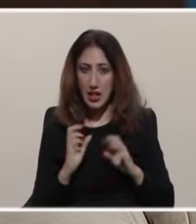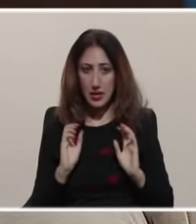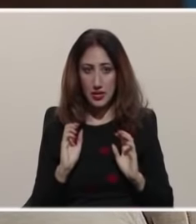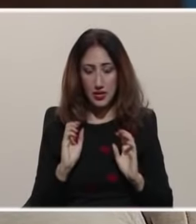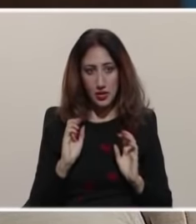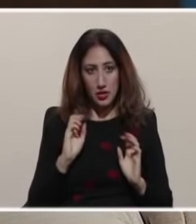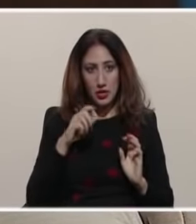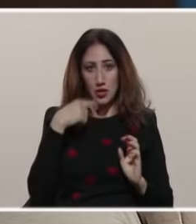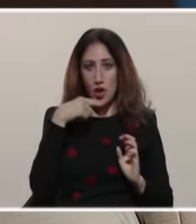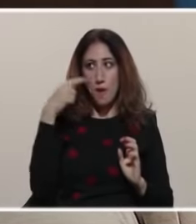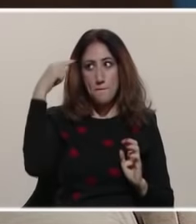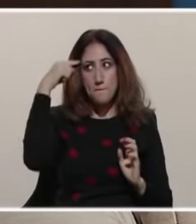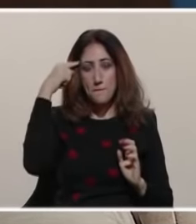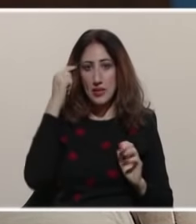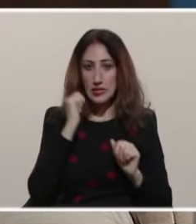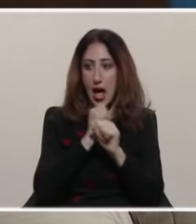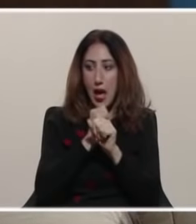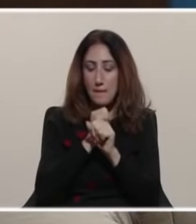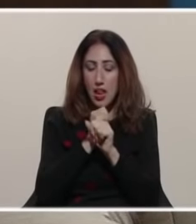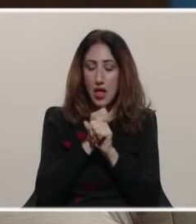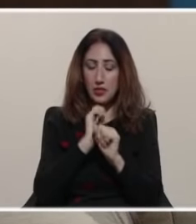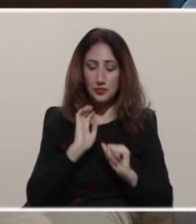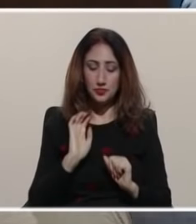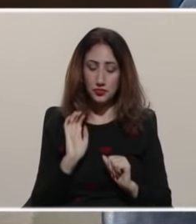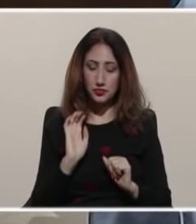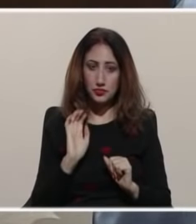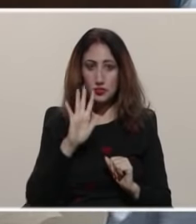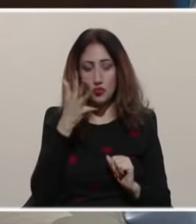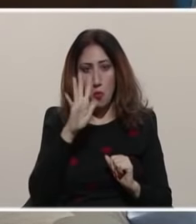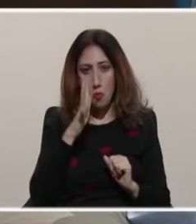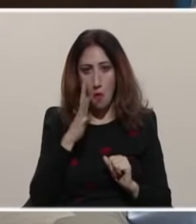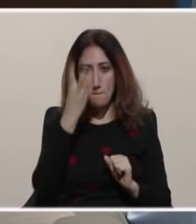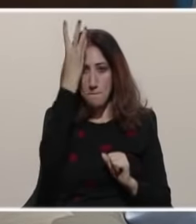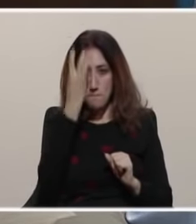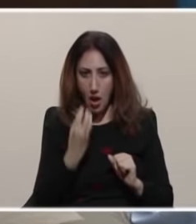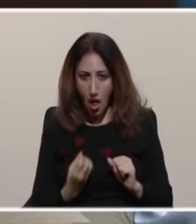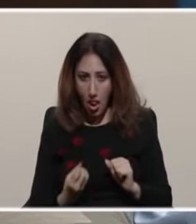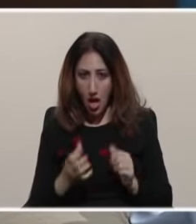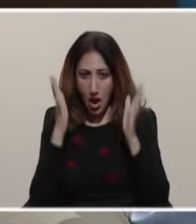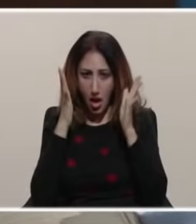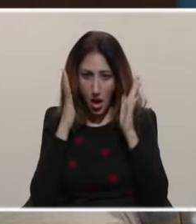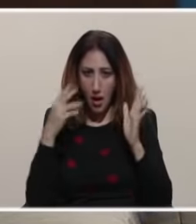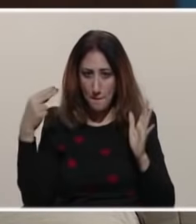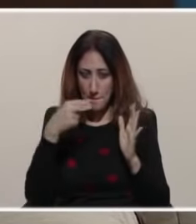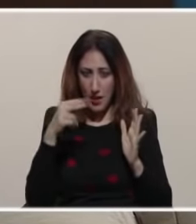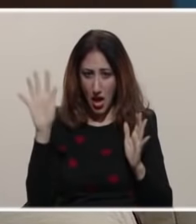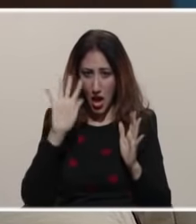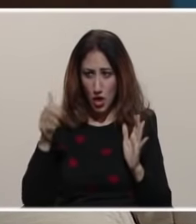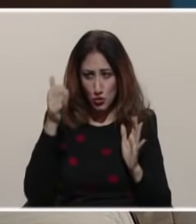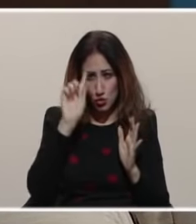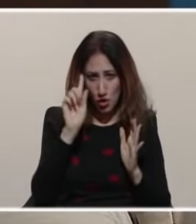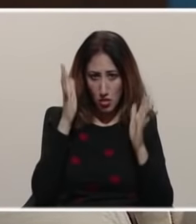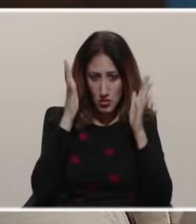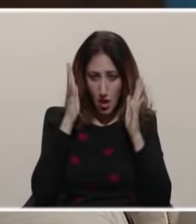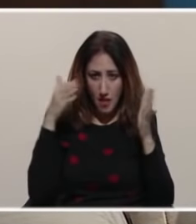ظروفي العمل وغيره. ممكن من بعد العشاء مباشرة أقيم الليل، وليه معاه أحوال؟